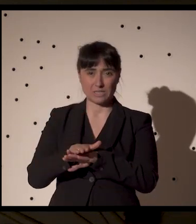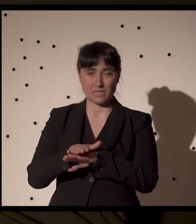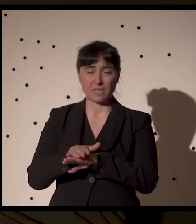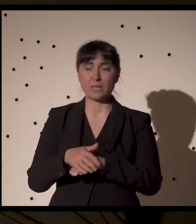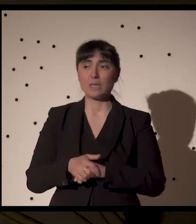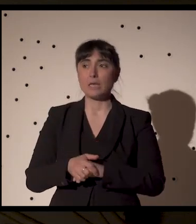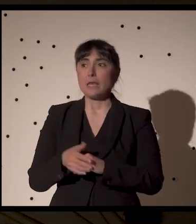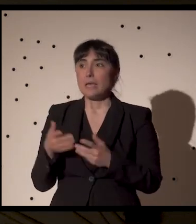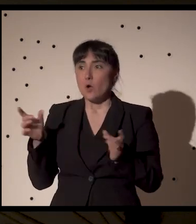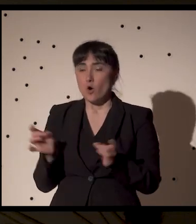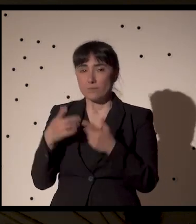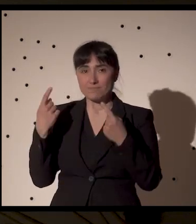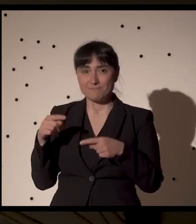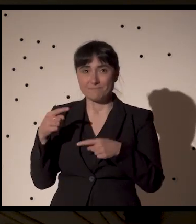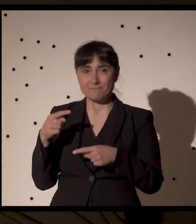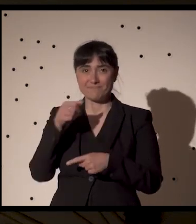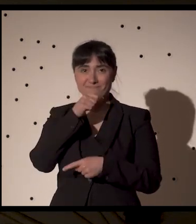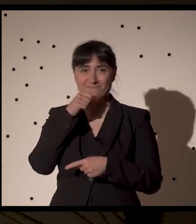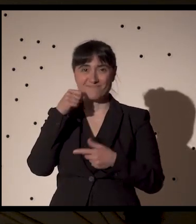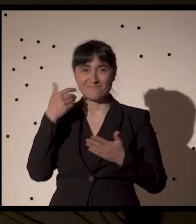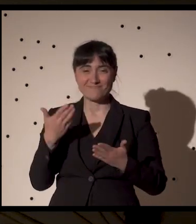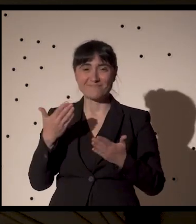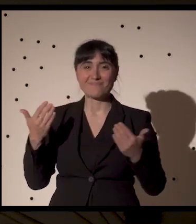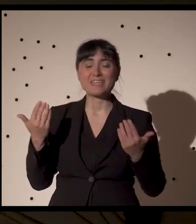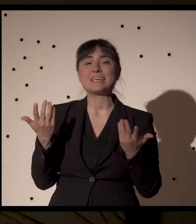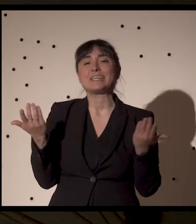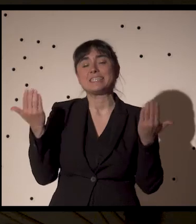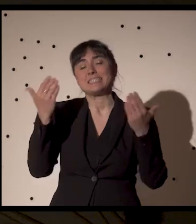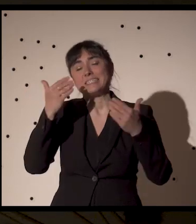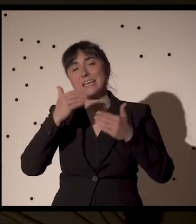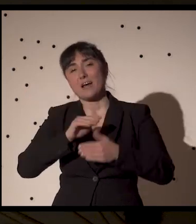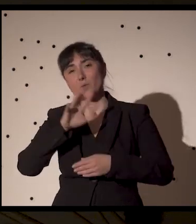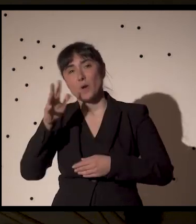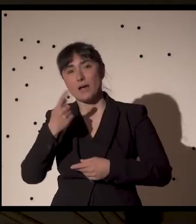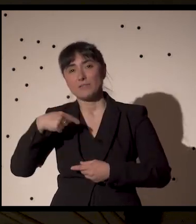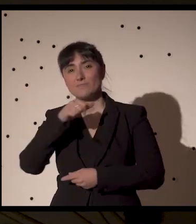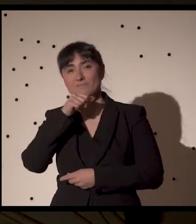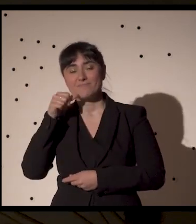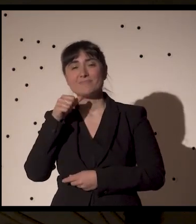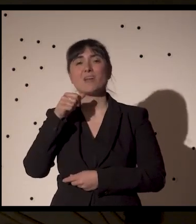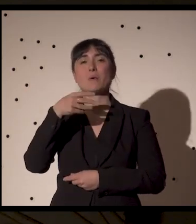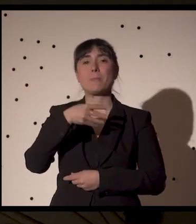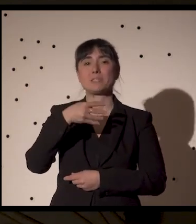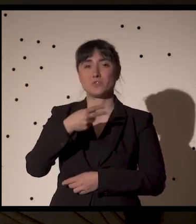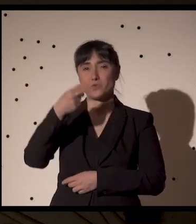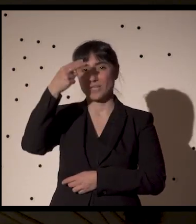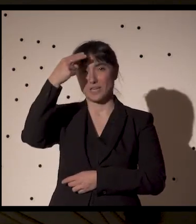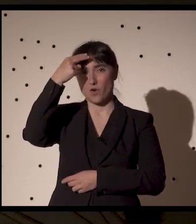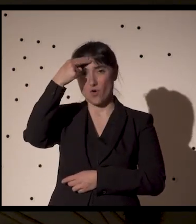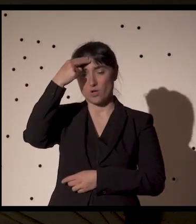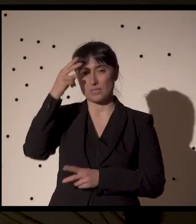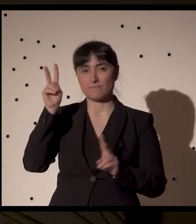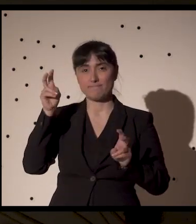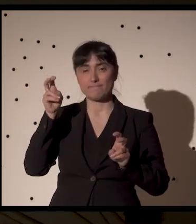consente anche di introdurre un'altra serata di ricordo di Manzoni spartiti manzoniani sempre